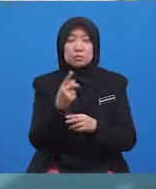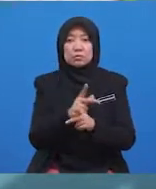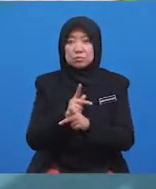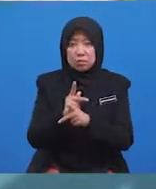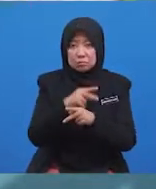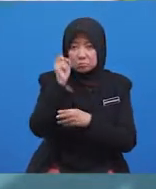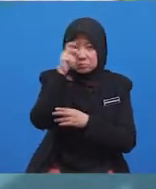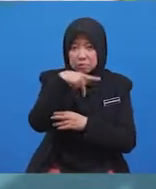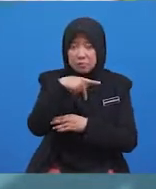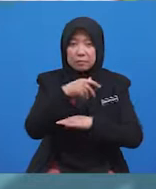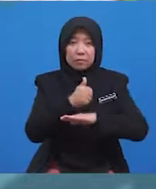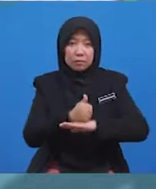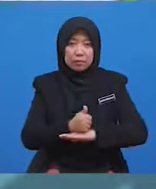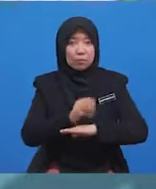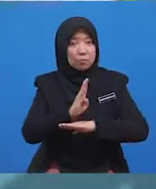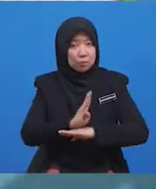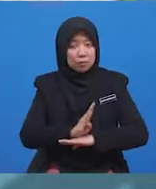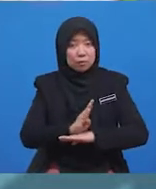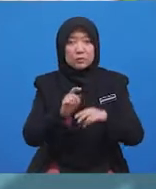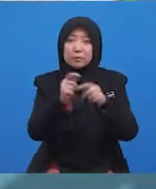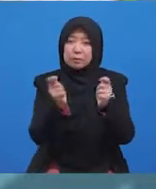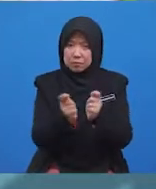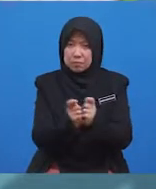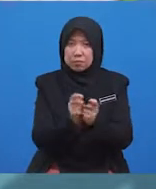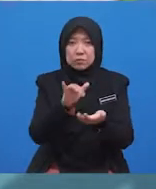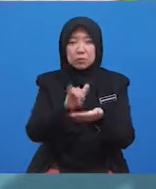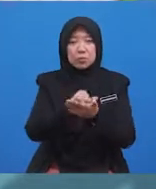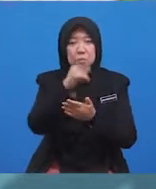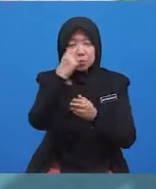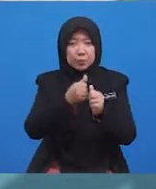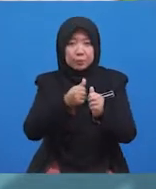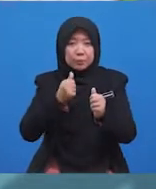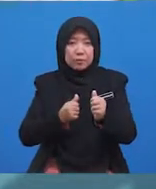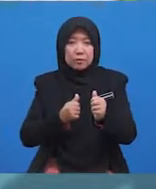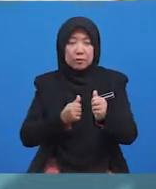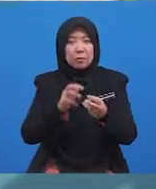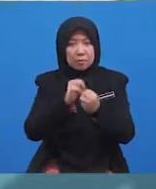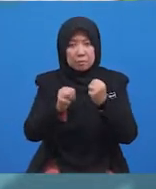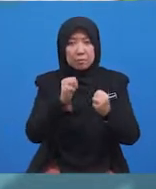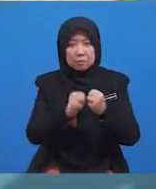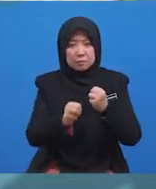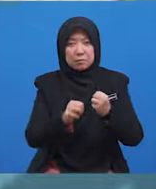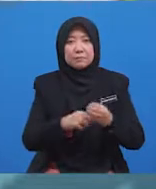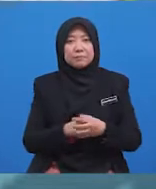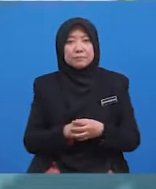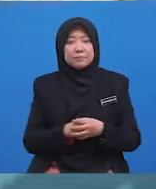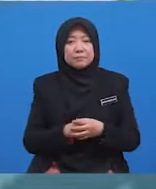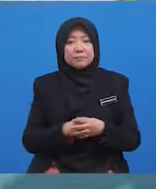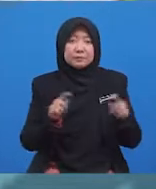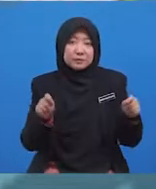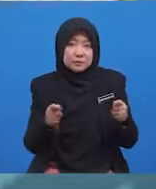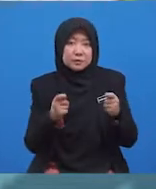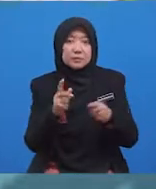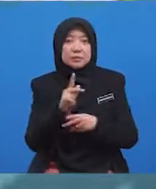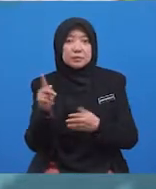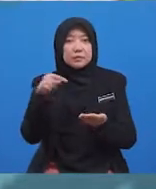serta adat dan budaya sesebuah tempat untuk mengelakkan sebarang masalah. Tindakan ini juga